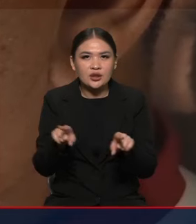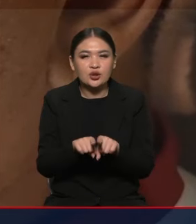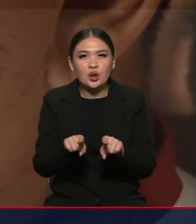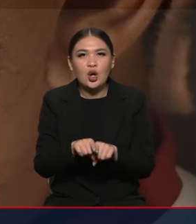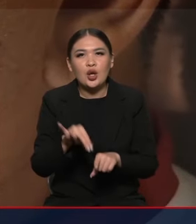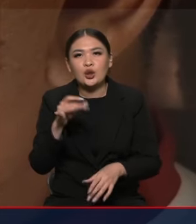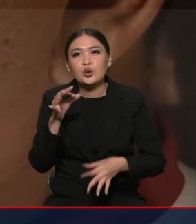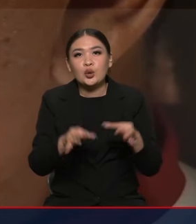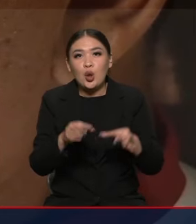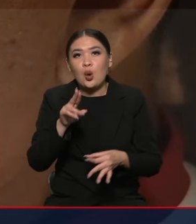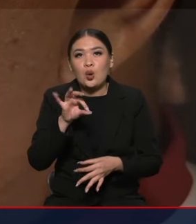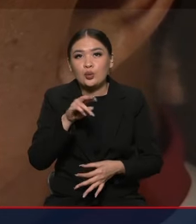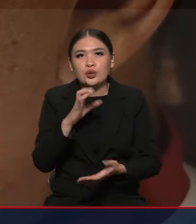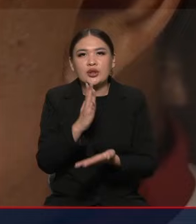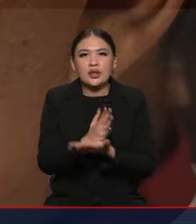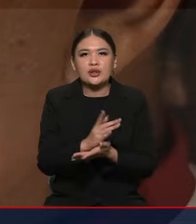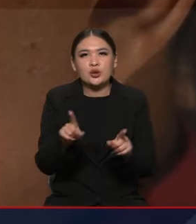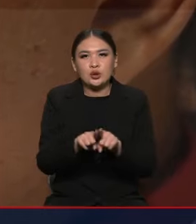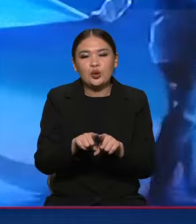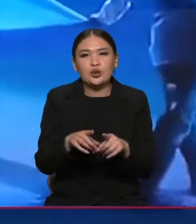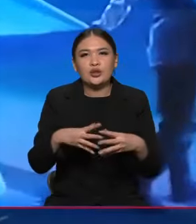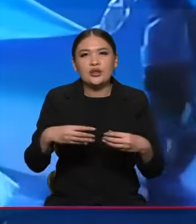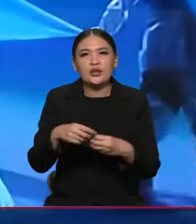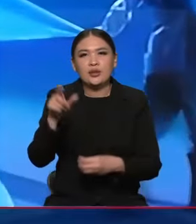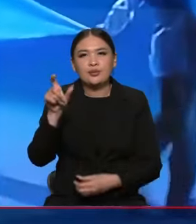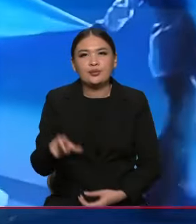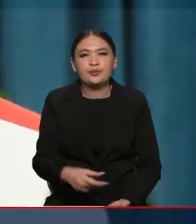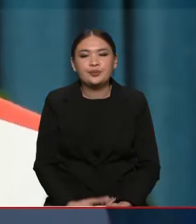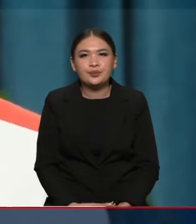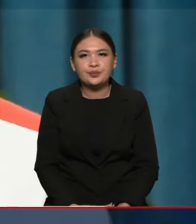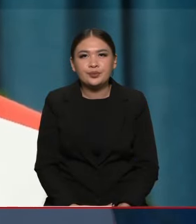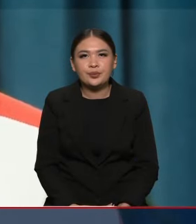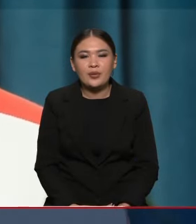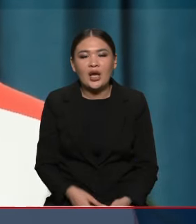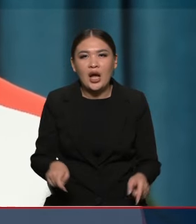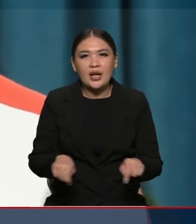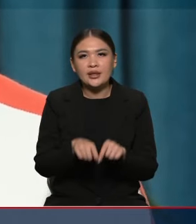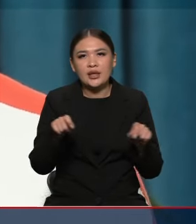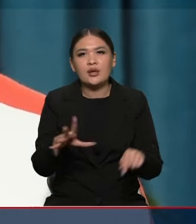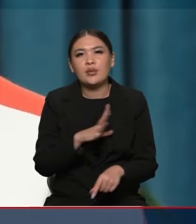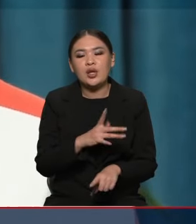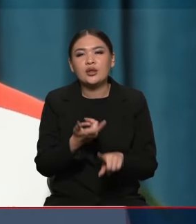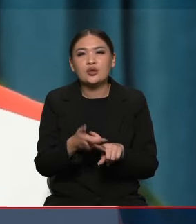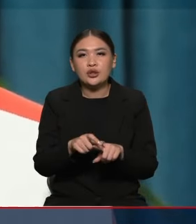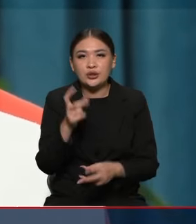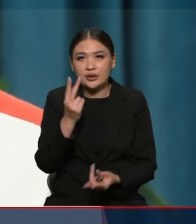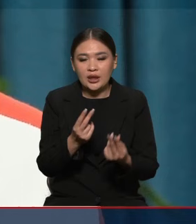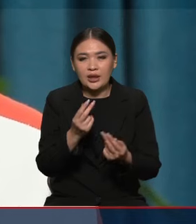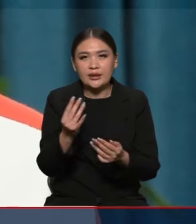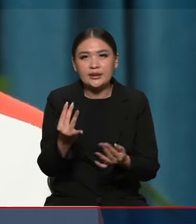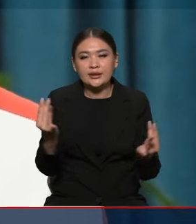то, что в судейском корпусе есть представители этой семьи. Открытие было интересное,